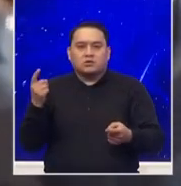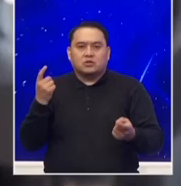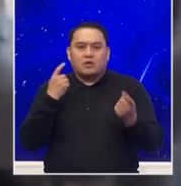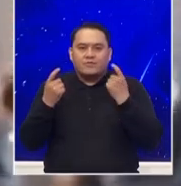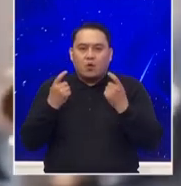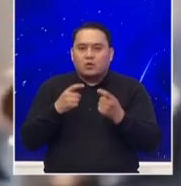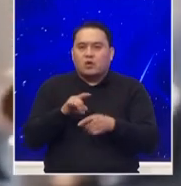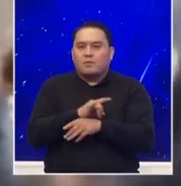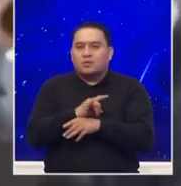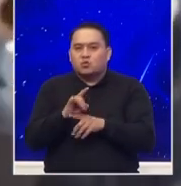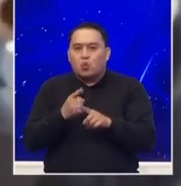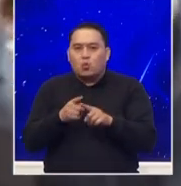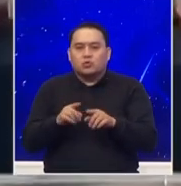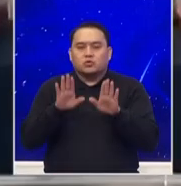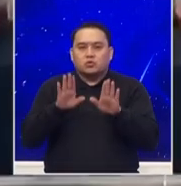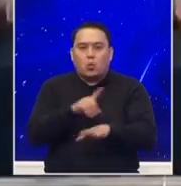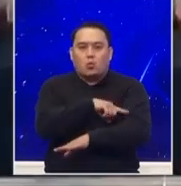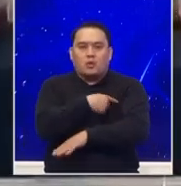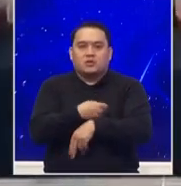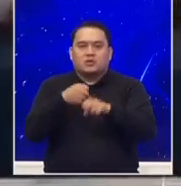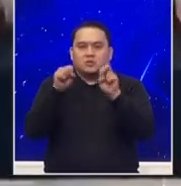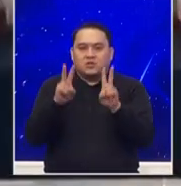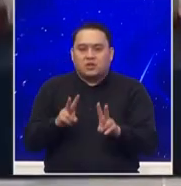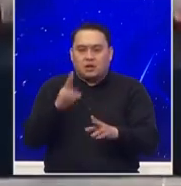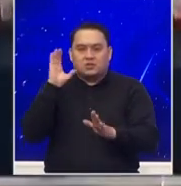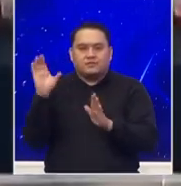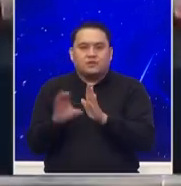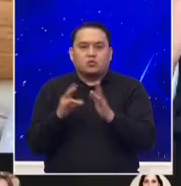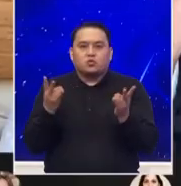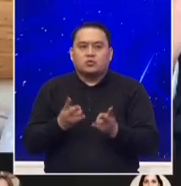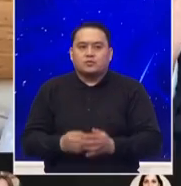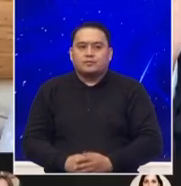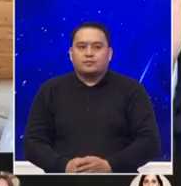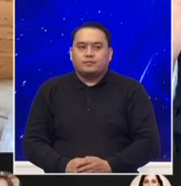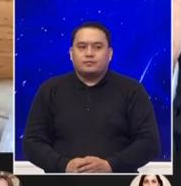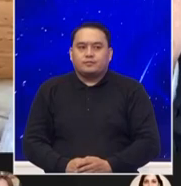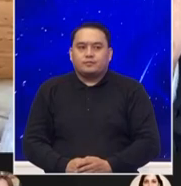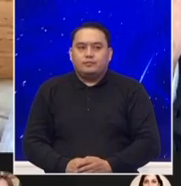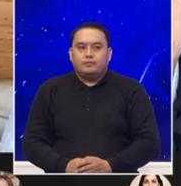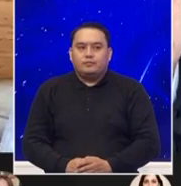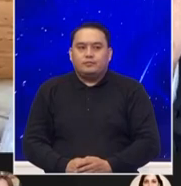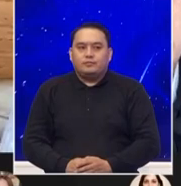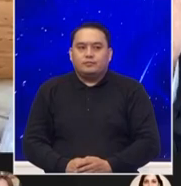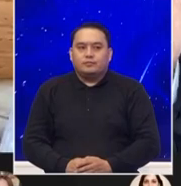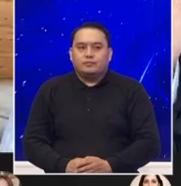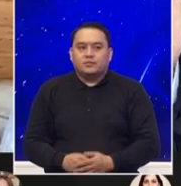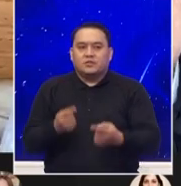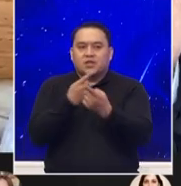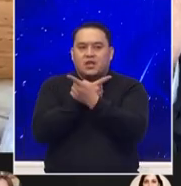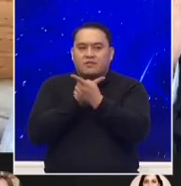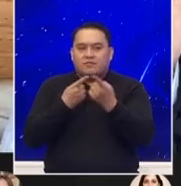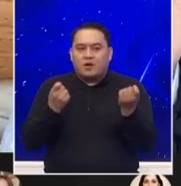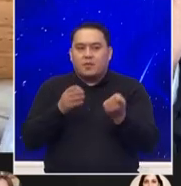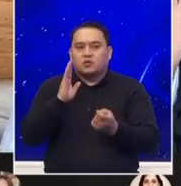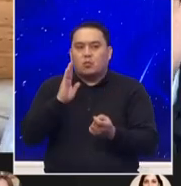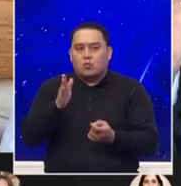источники, а полагаться на медицинских экспертов, говорит Алмаз Шарман. То, как вот информация будет донесена,